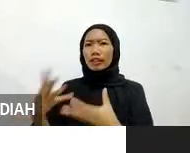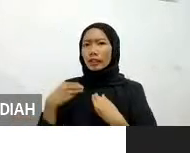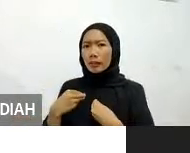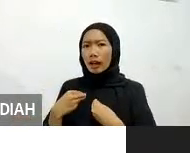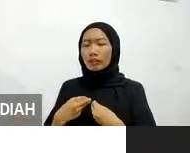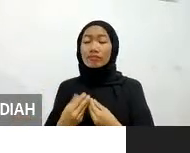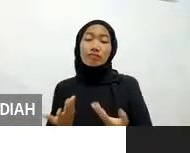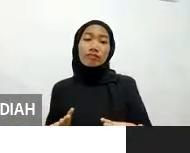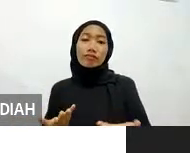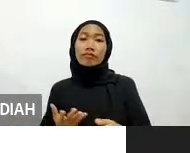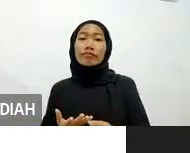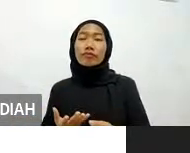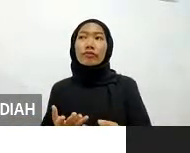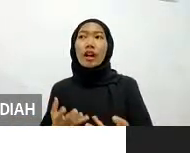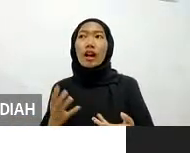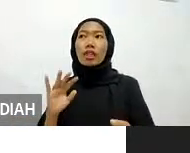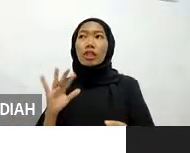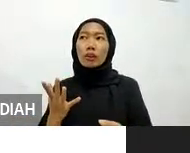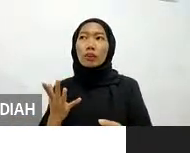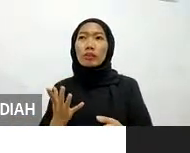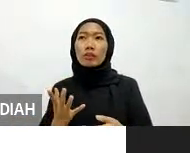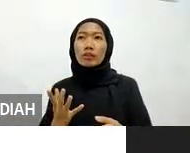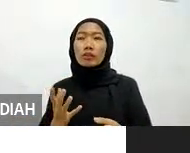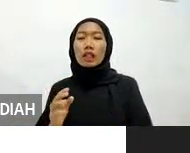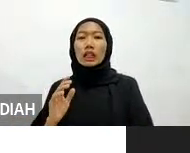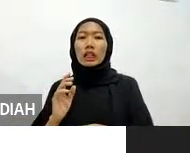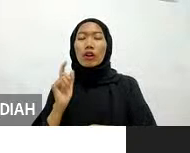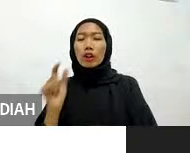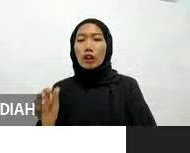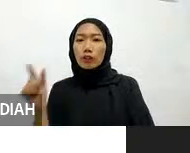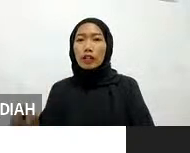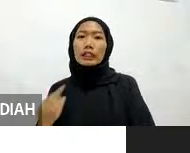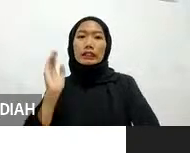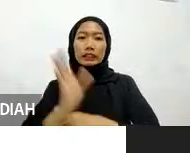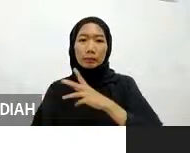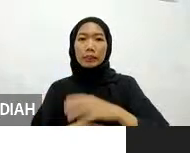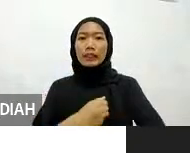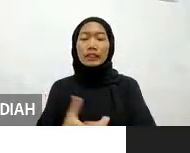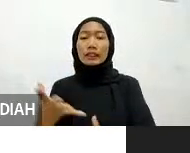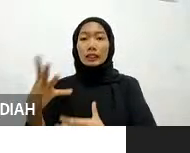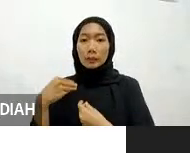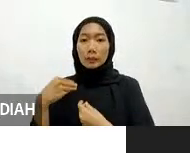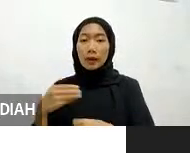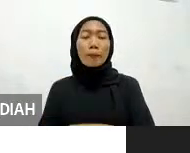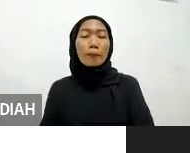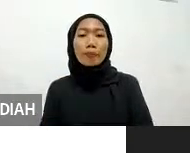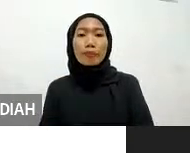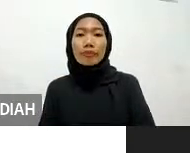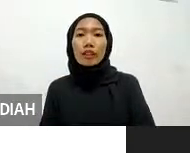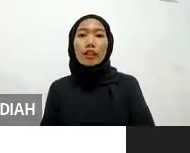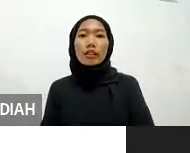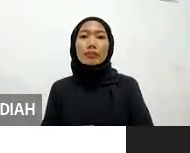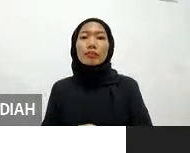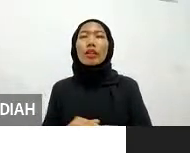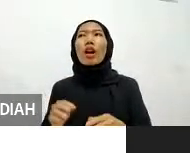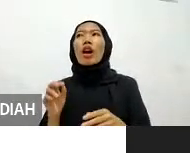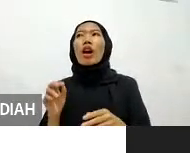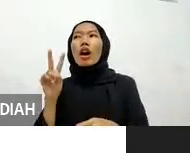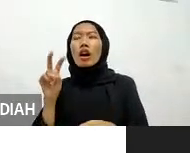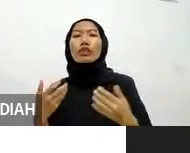disabilitas gitu ya. Dan harusnya semua ini dikonsultasikan dengan orang-orang yang memiliki disabilitas, yang saya